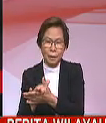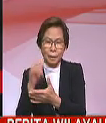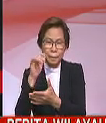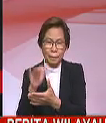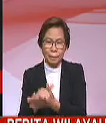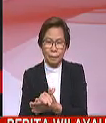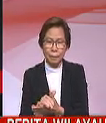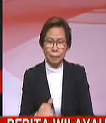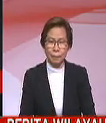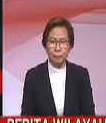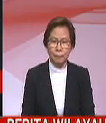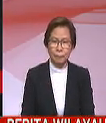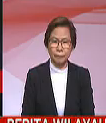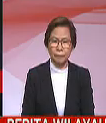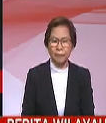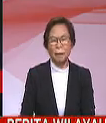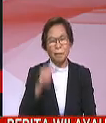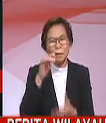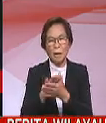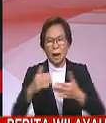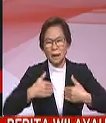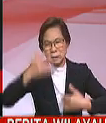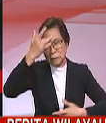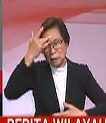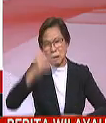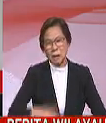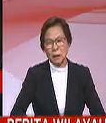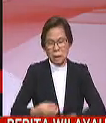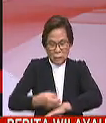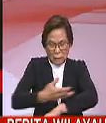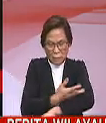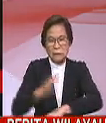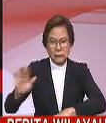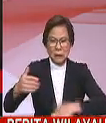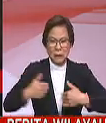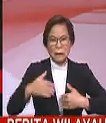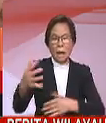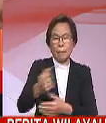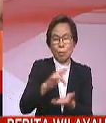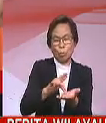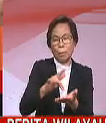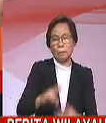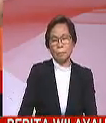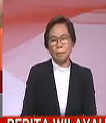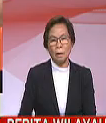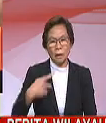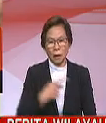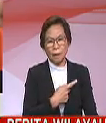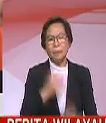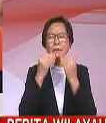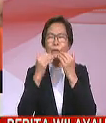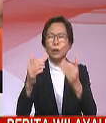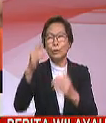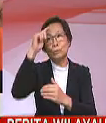kami rasa tu ada sakit. Ada kasih kanser, berarti kami membawa ubatnya. Kami orang